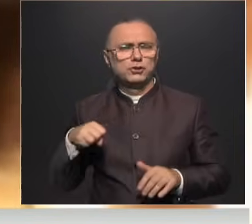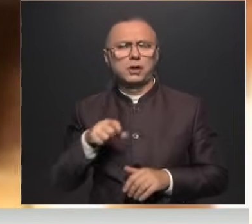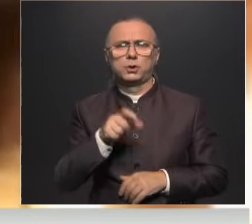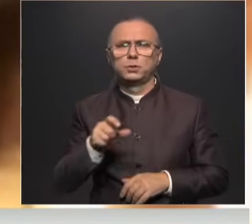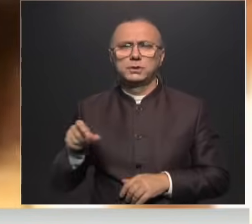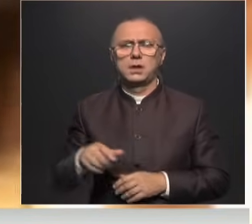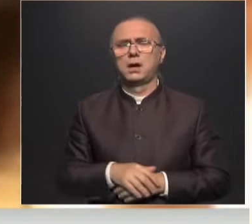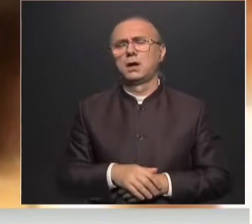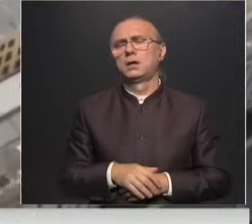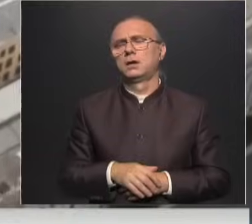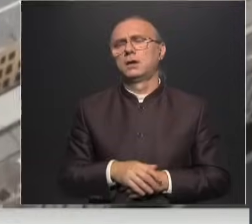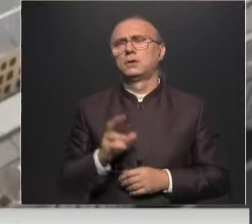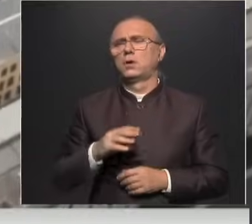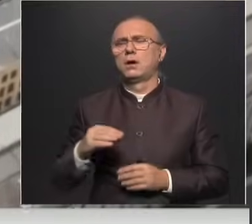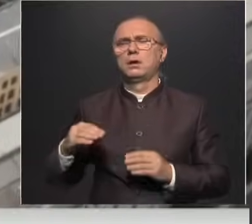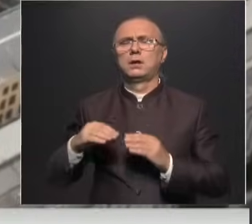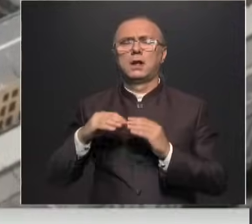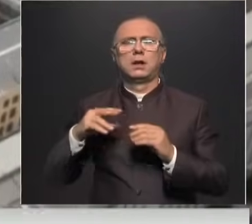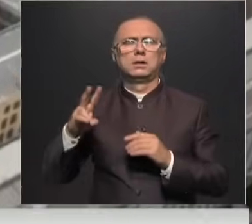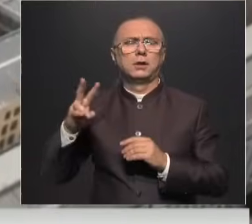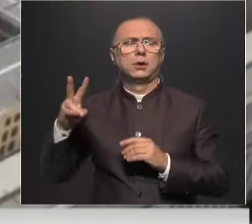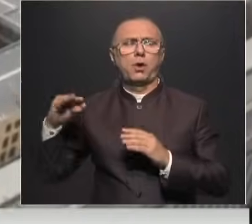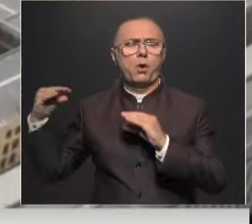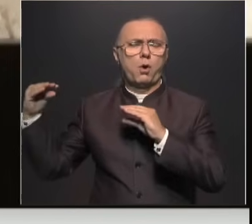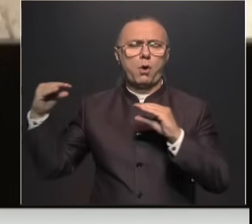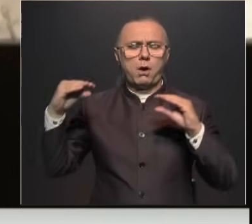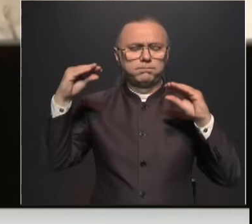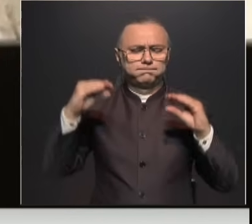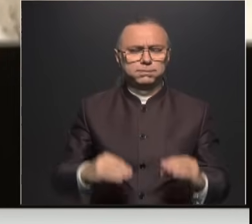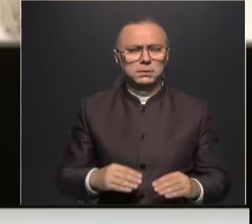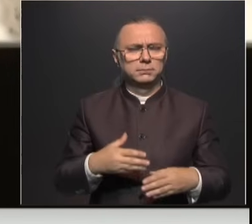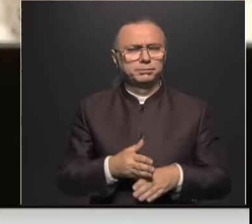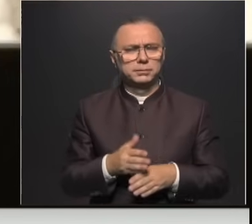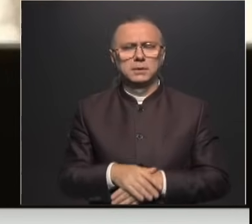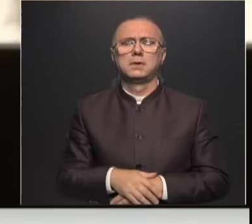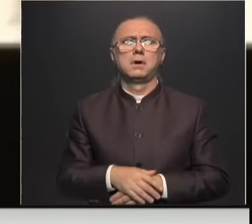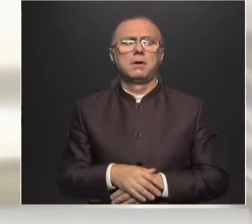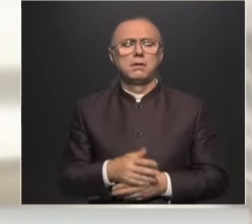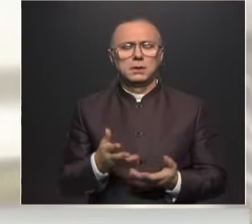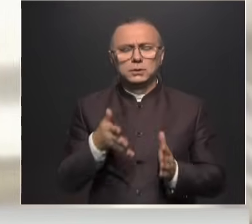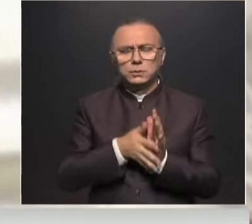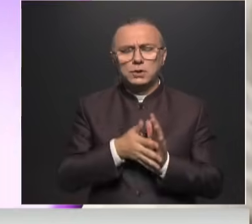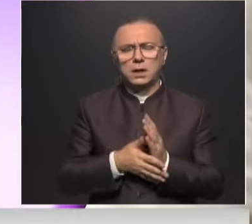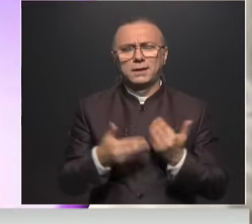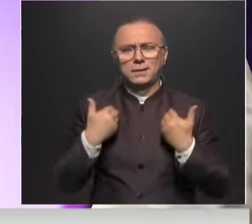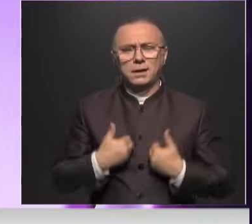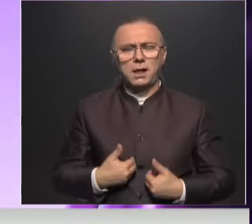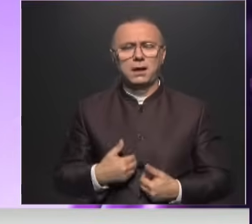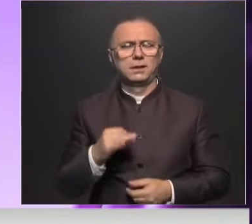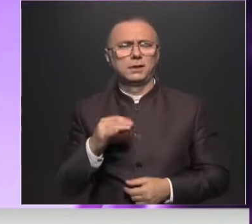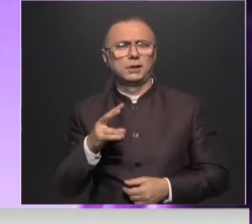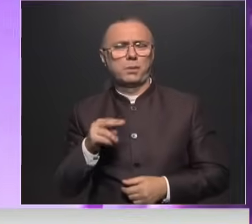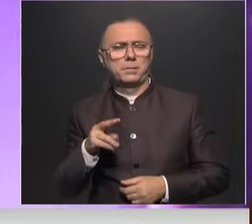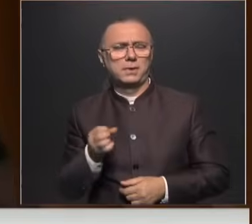крушение, обломки собирали, изучали в Пентагоне и даже исследовали тела погибших инопланетян. Со